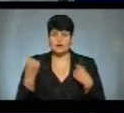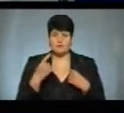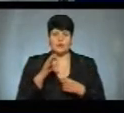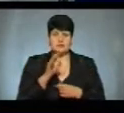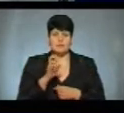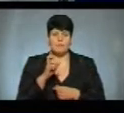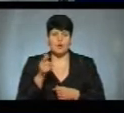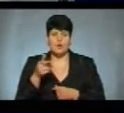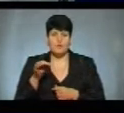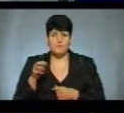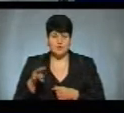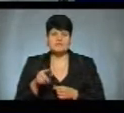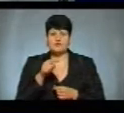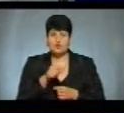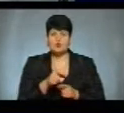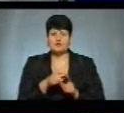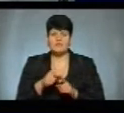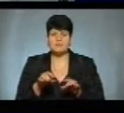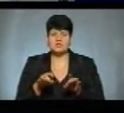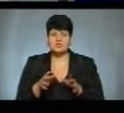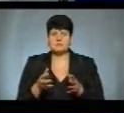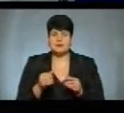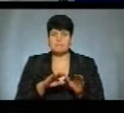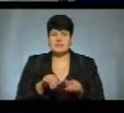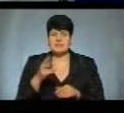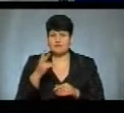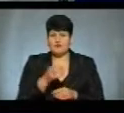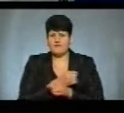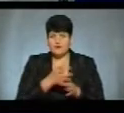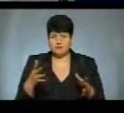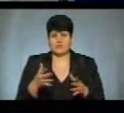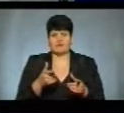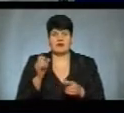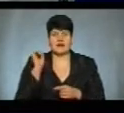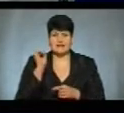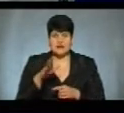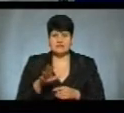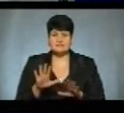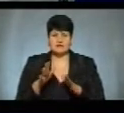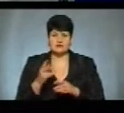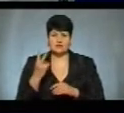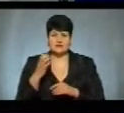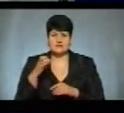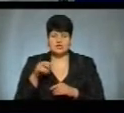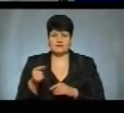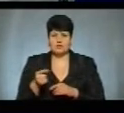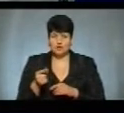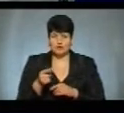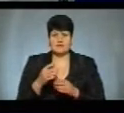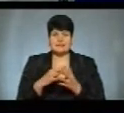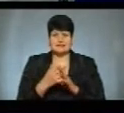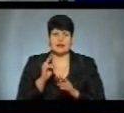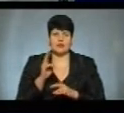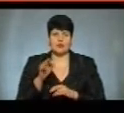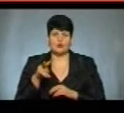Богомол. За його словами, таке рішення він прийняв після 2 вибухів гранат, які трапились 2 січня у Тернополі та селі Колодіївка Підволочиського